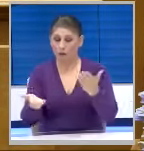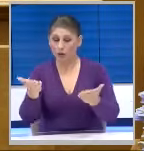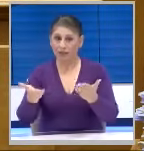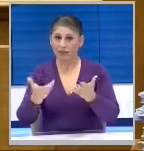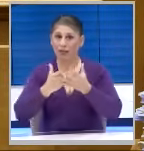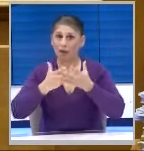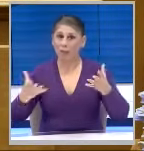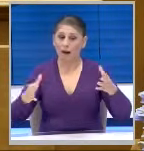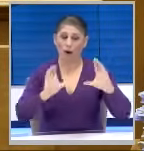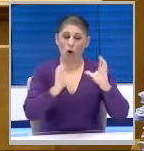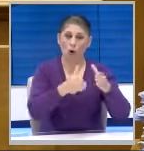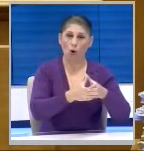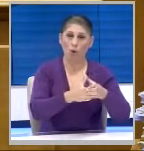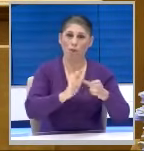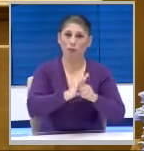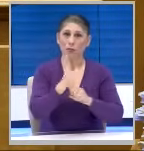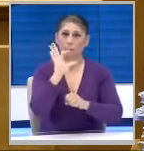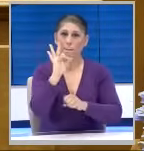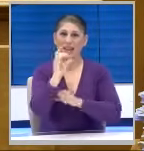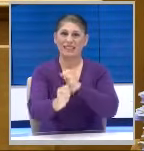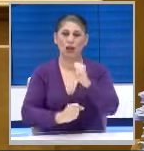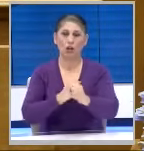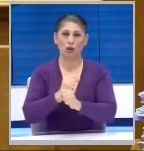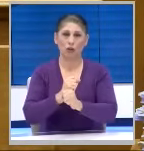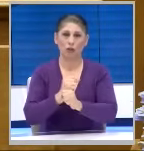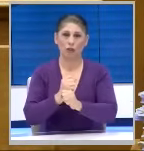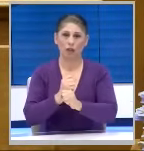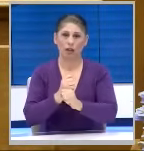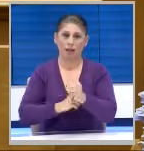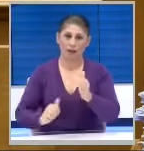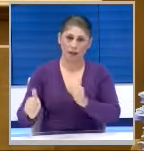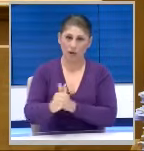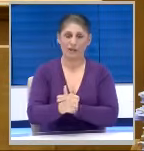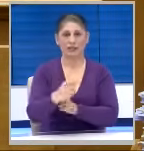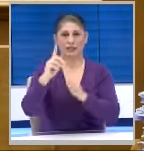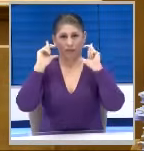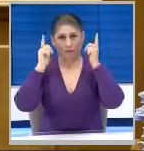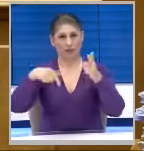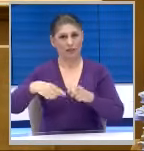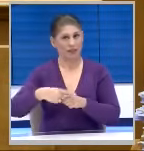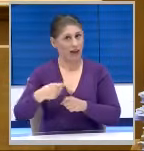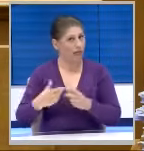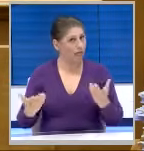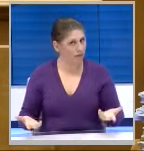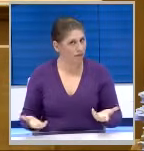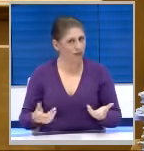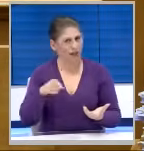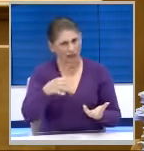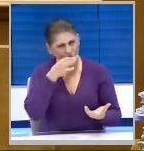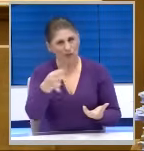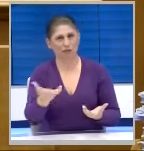συμπληρώνει 50 χρόνια και που έφερε και τη δημοκρατία στη χώρα αυτό είπε